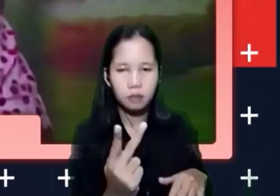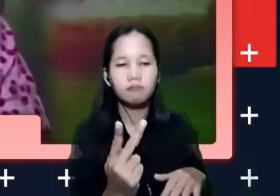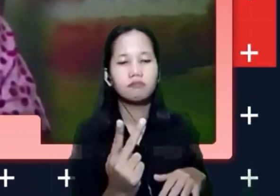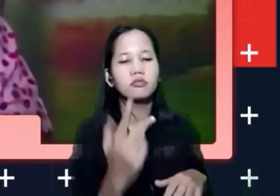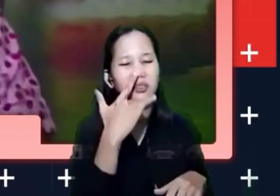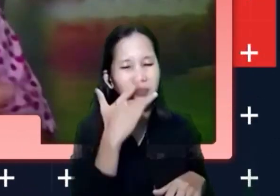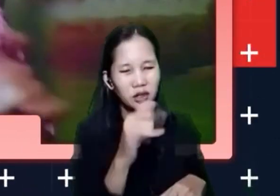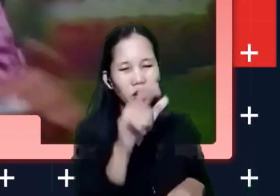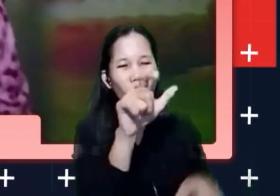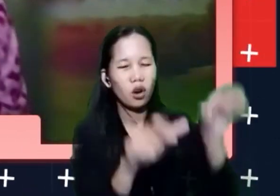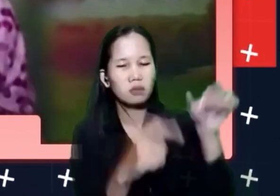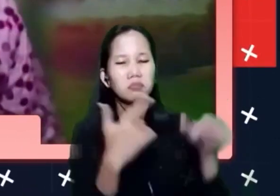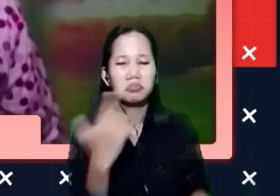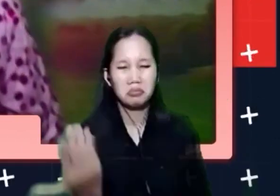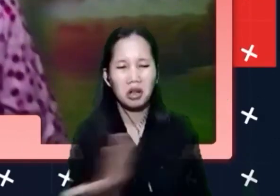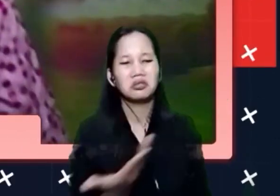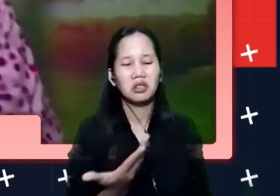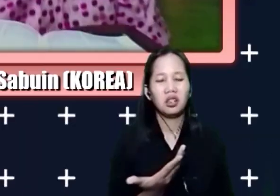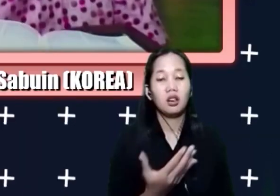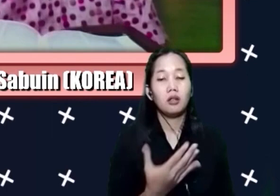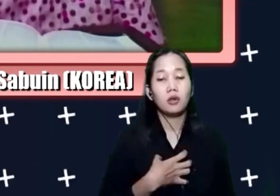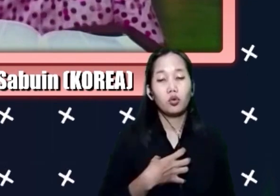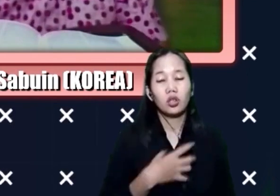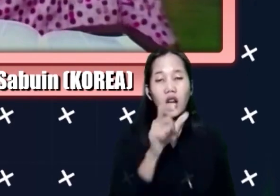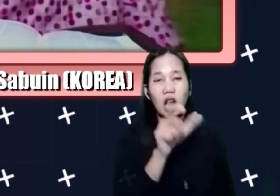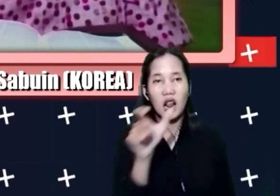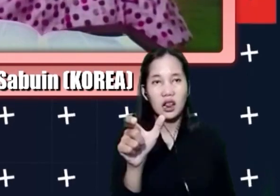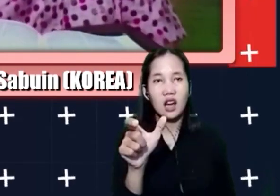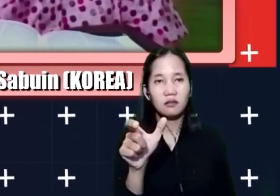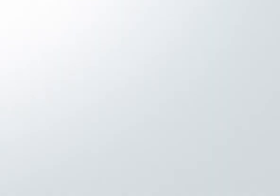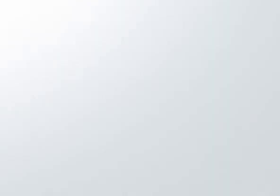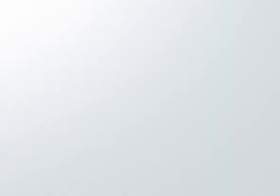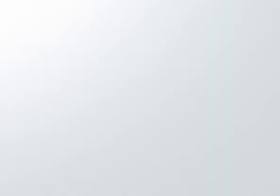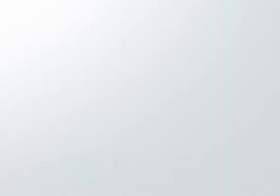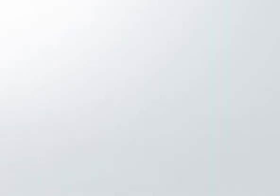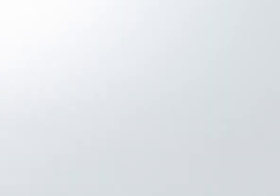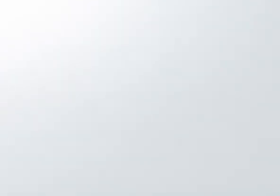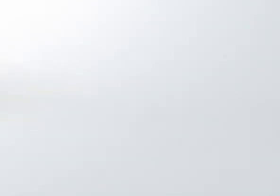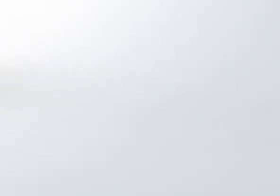adalah Tuhan. Terima kasih. Terima kasih, Pendeta. Yep.